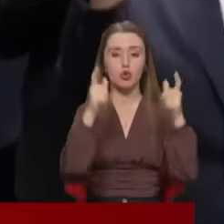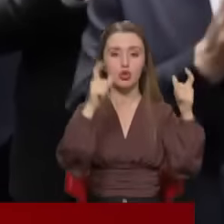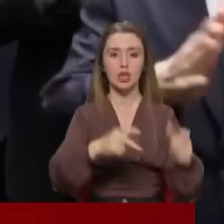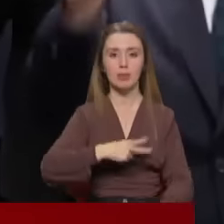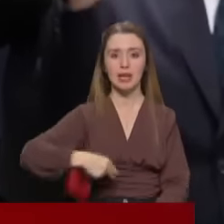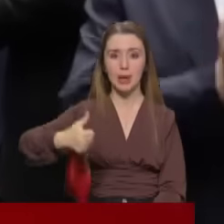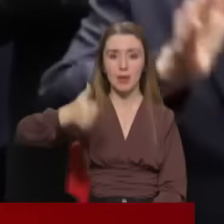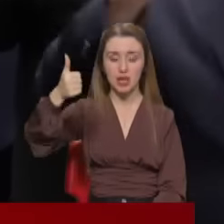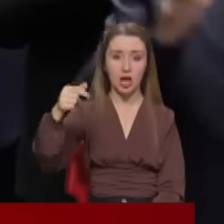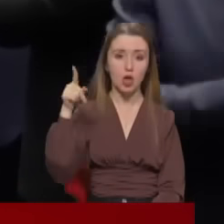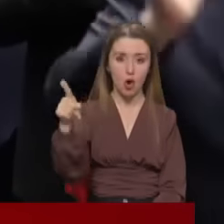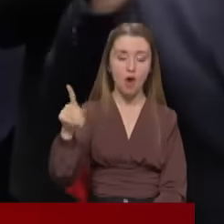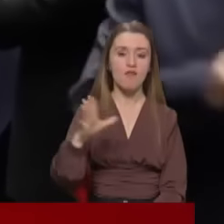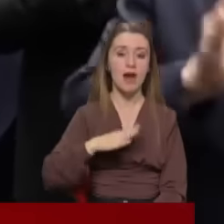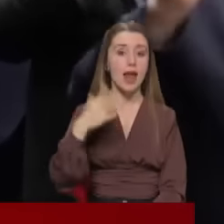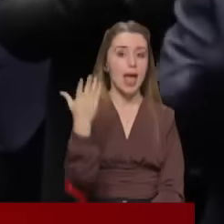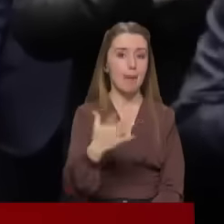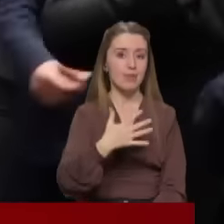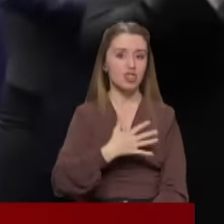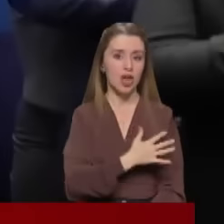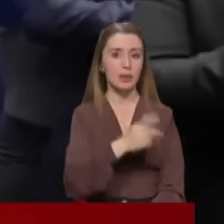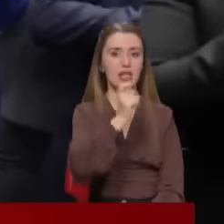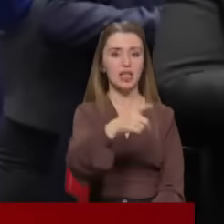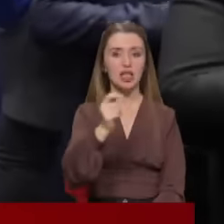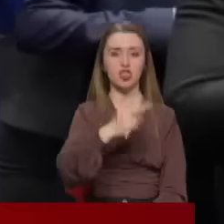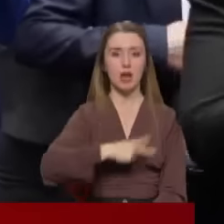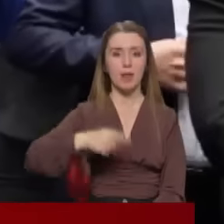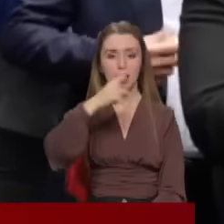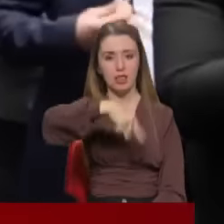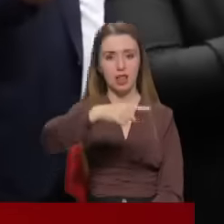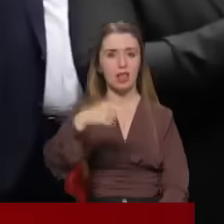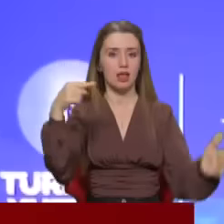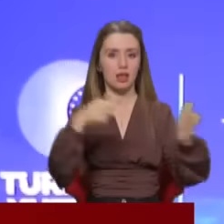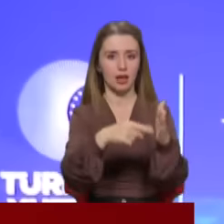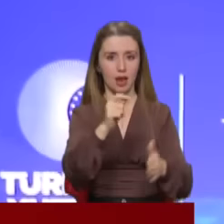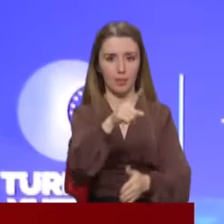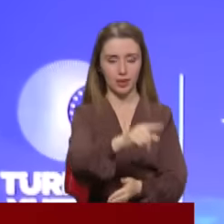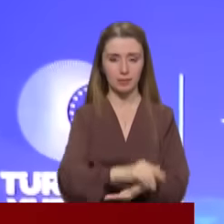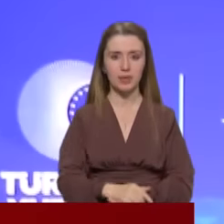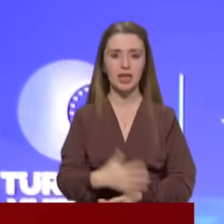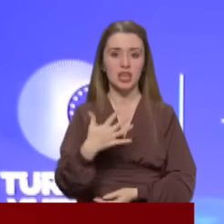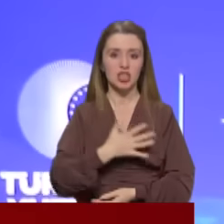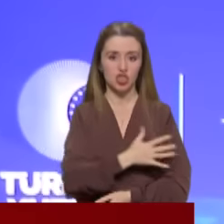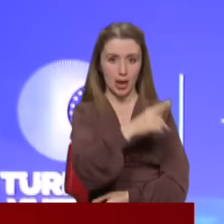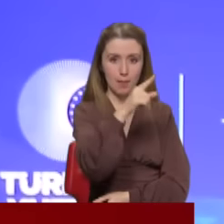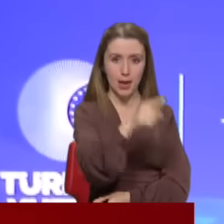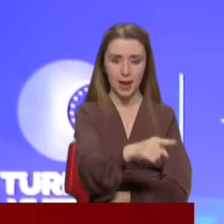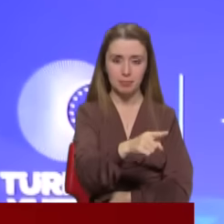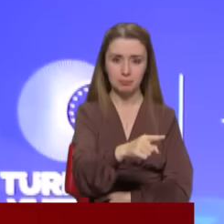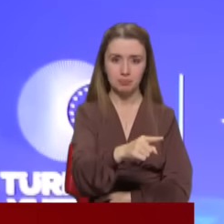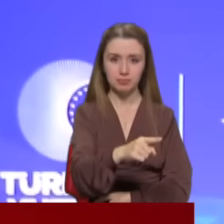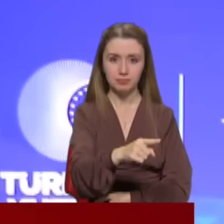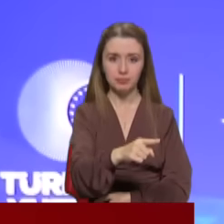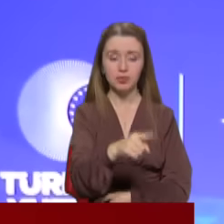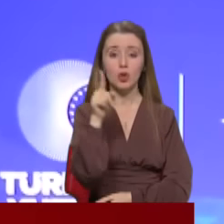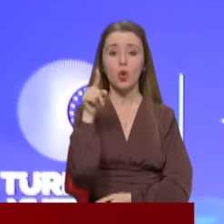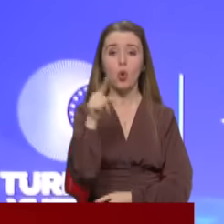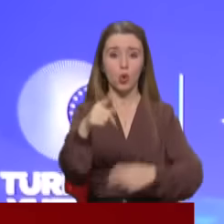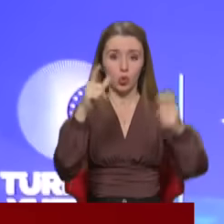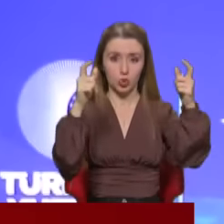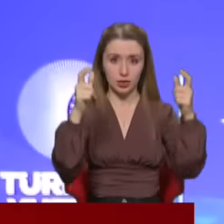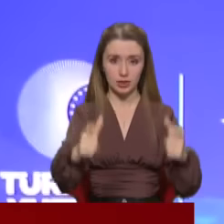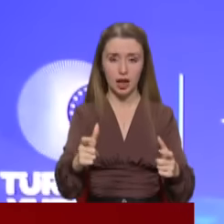Belediye Başkanlığındaki rakibi yoktu. CHP'li ilçe belediyelerini de eleştirdi. Cumhuriyet Halk Partisi'nin kalesi diye